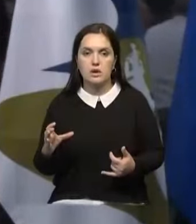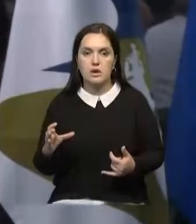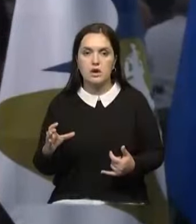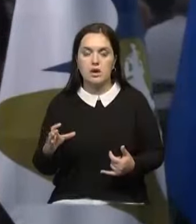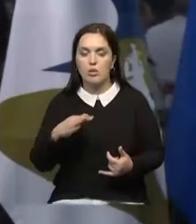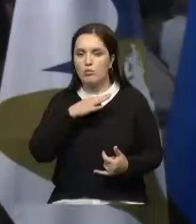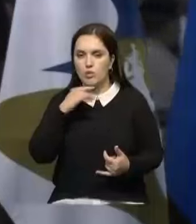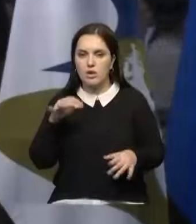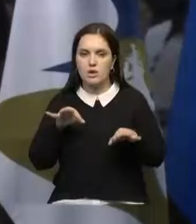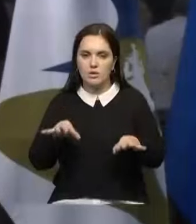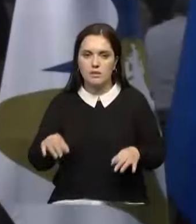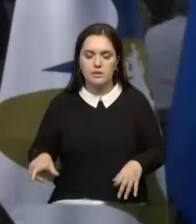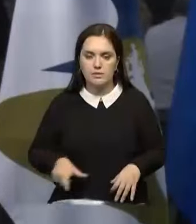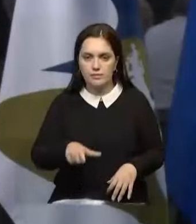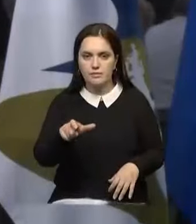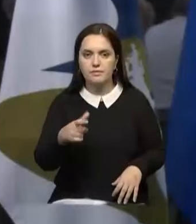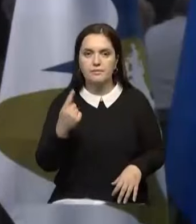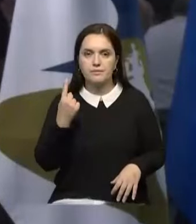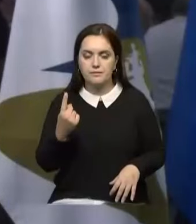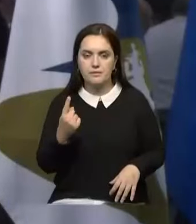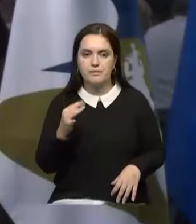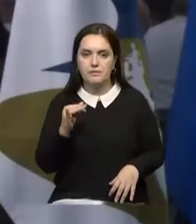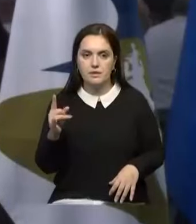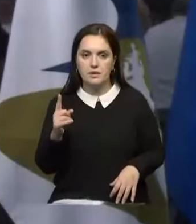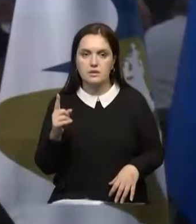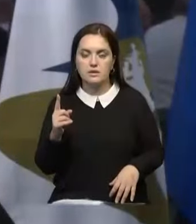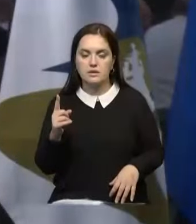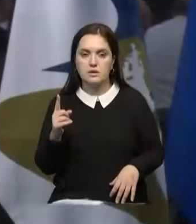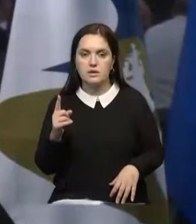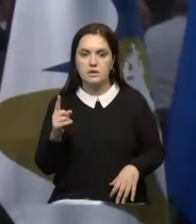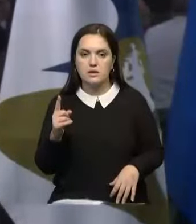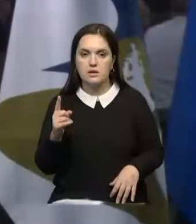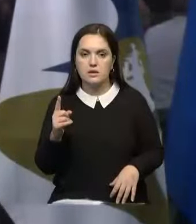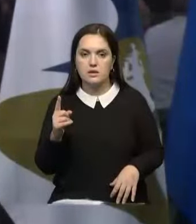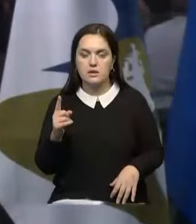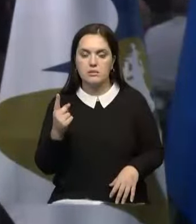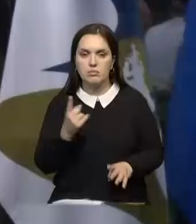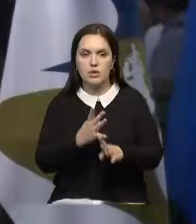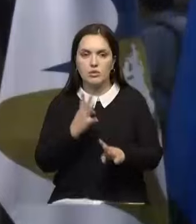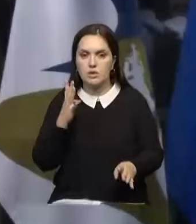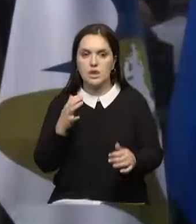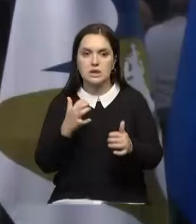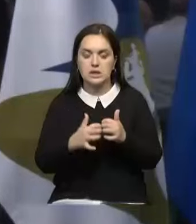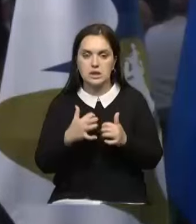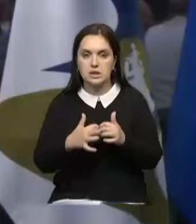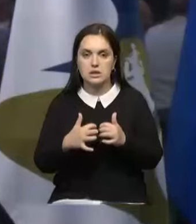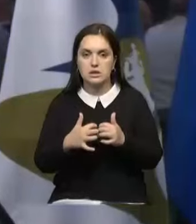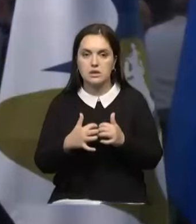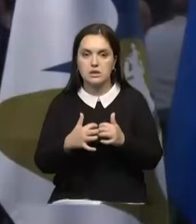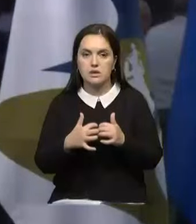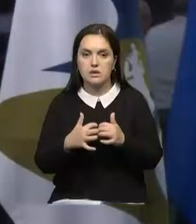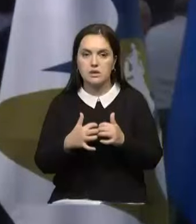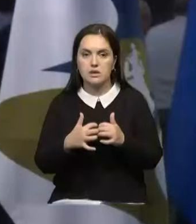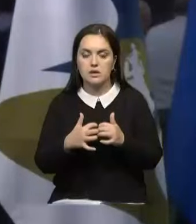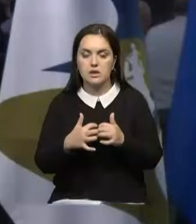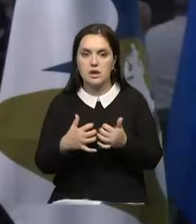множество транспортных коридоров. И один из таких более перспективных – это в первую очередь средний коридор.